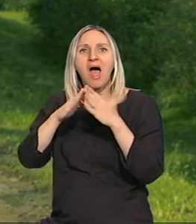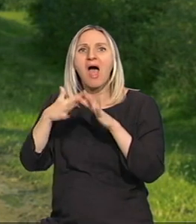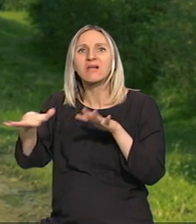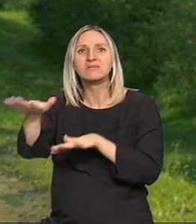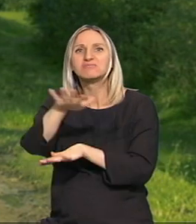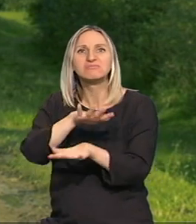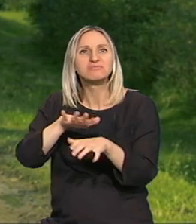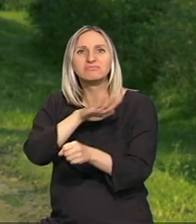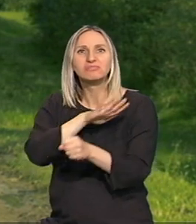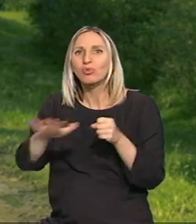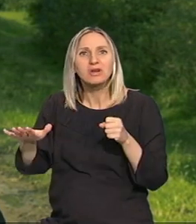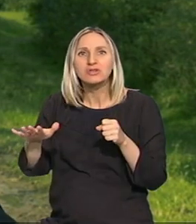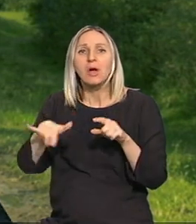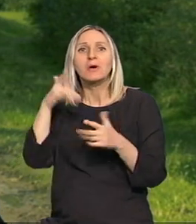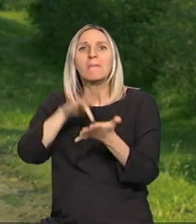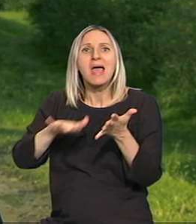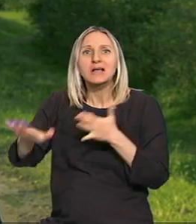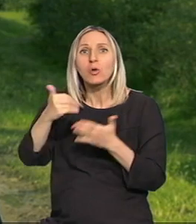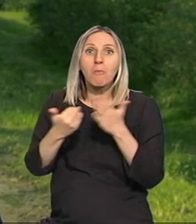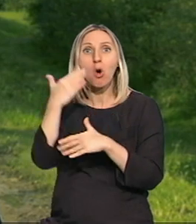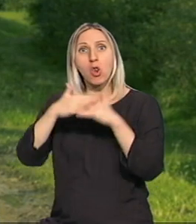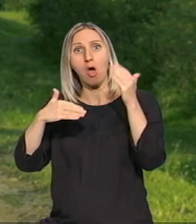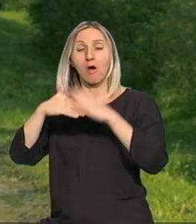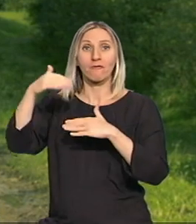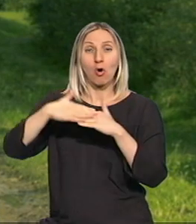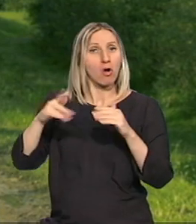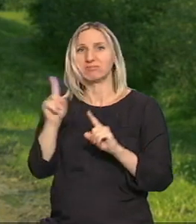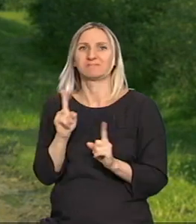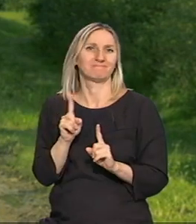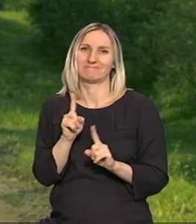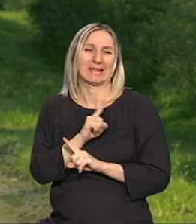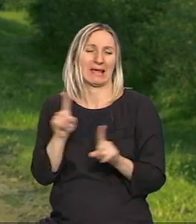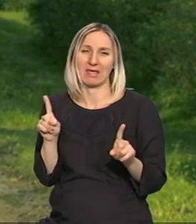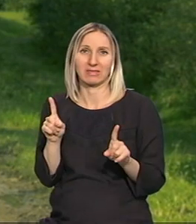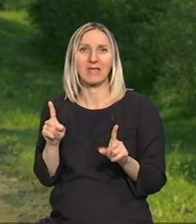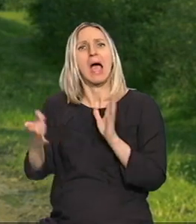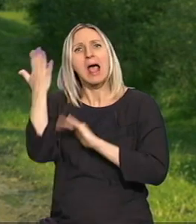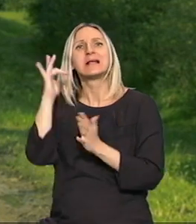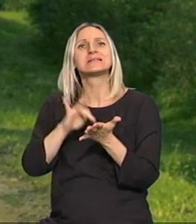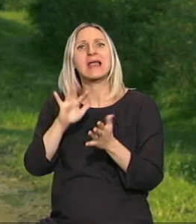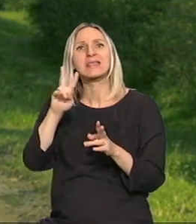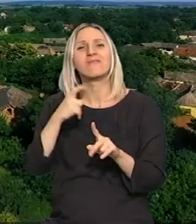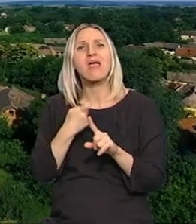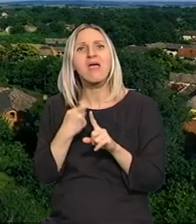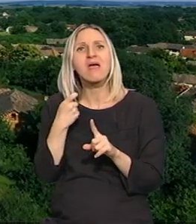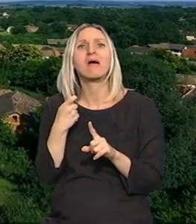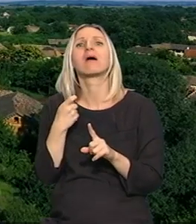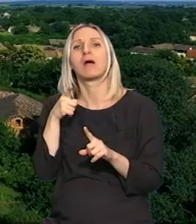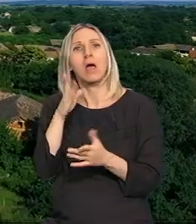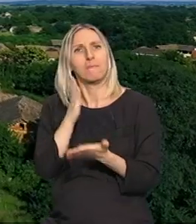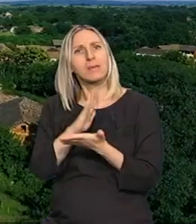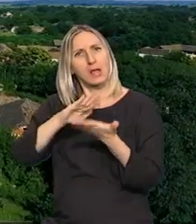kasnije, nikad se tu na tom prostoru nije nazvio neki jači i veći grad, ali i tokom srednjeg veka tu postojalo